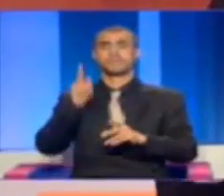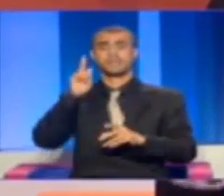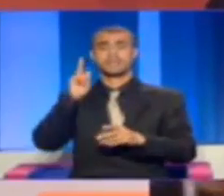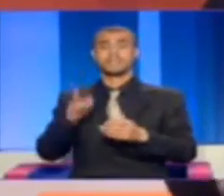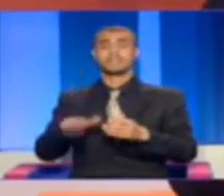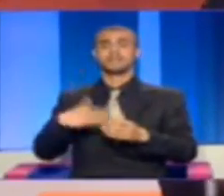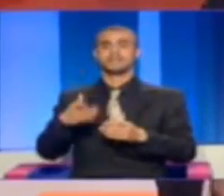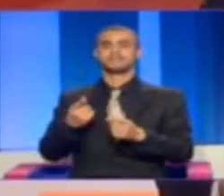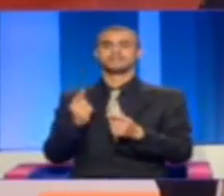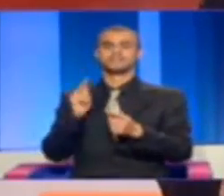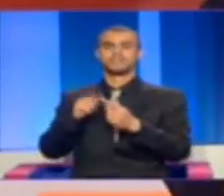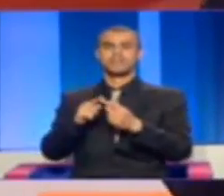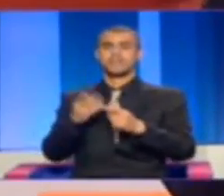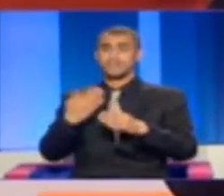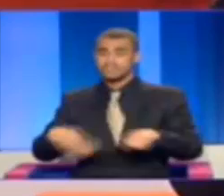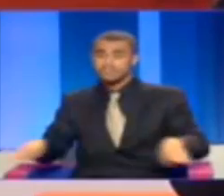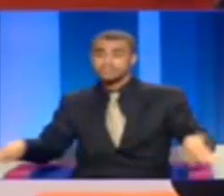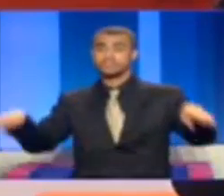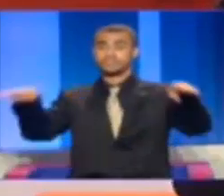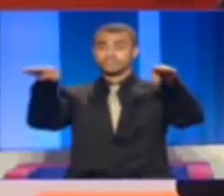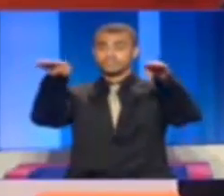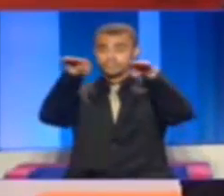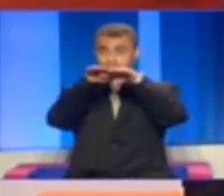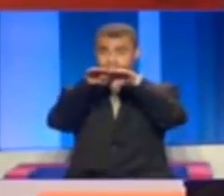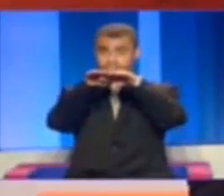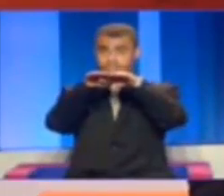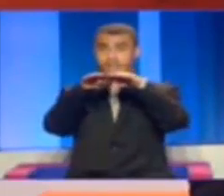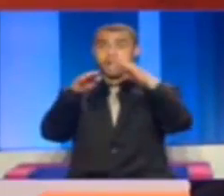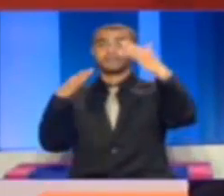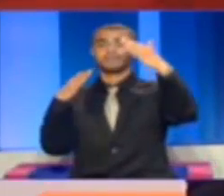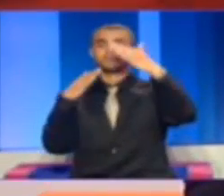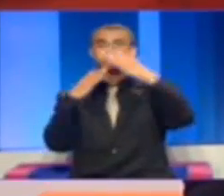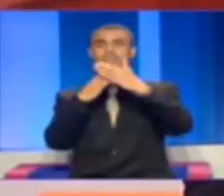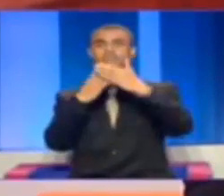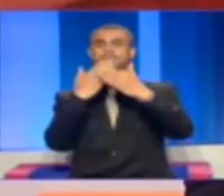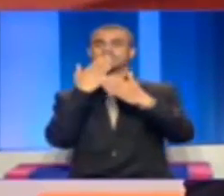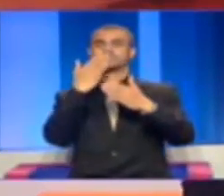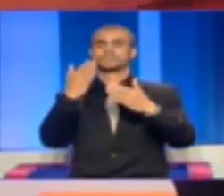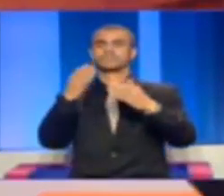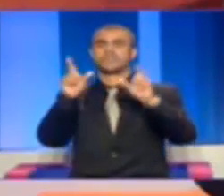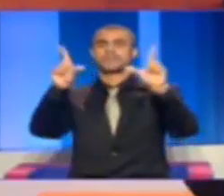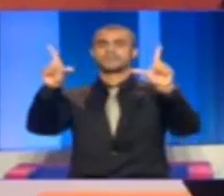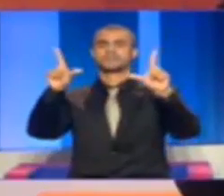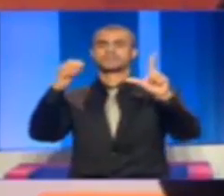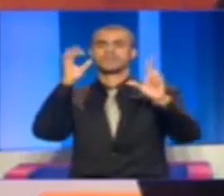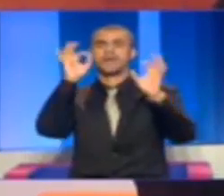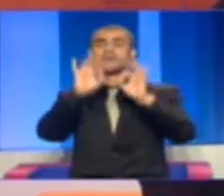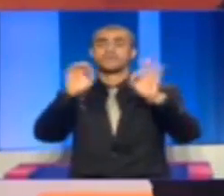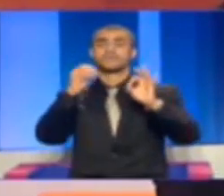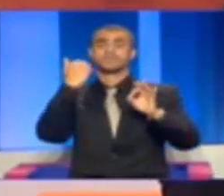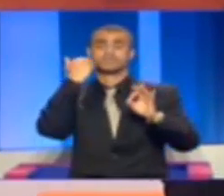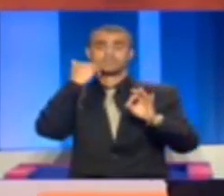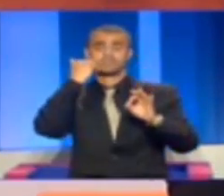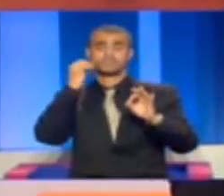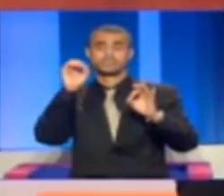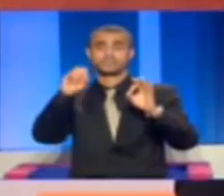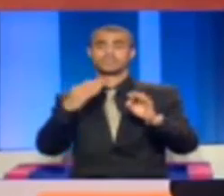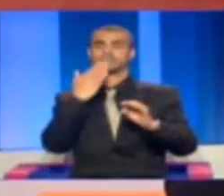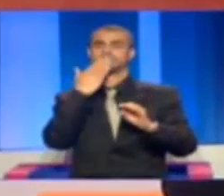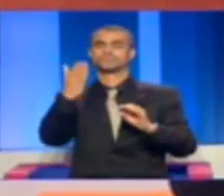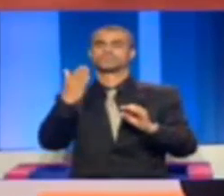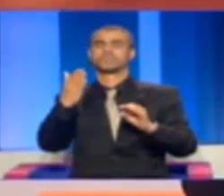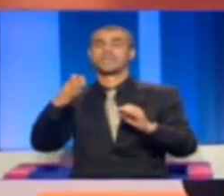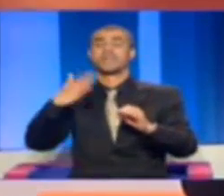الجمعوي من أجل مزيد من الإنصاف لهذه الفئة. نهاية عدد هذا المساء من بدون حرج، شكرا على حسن